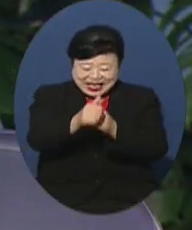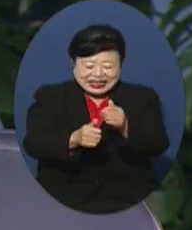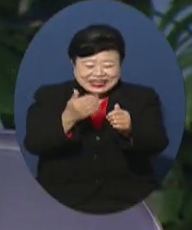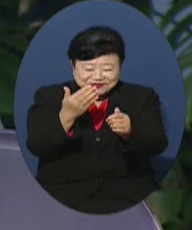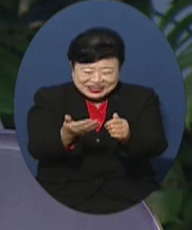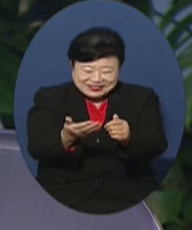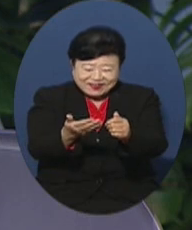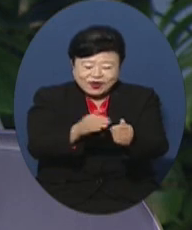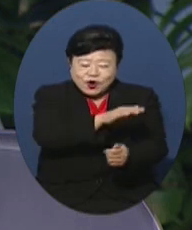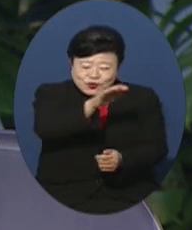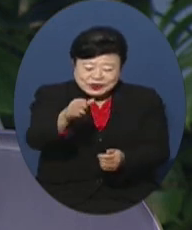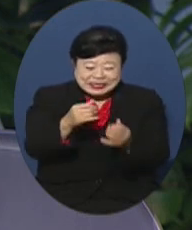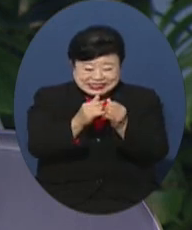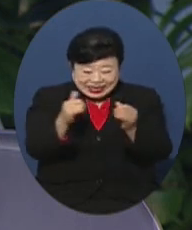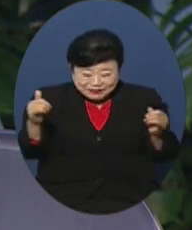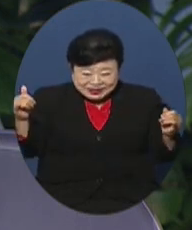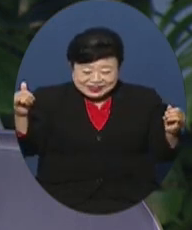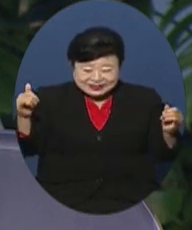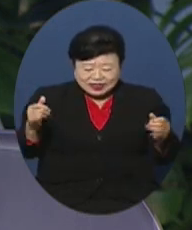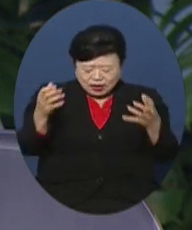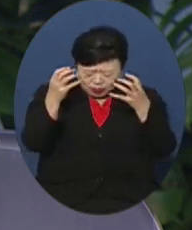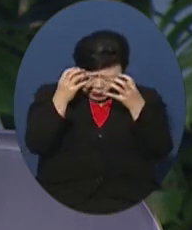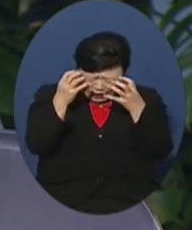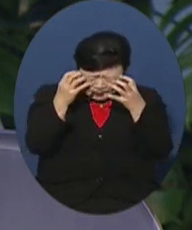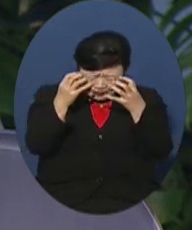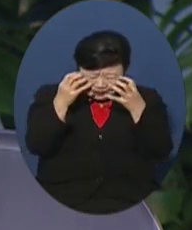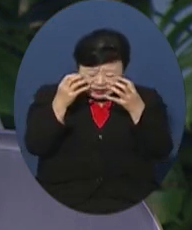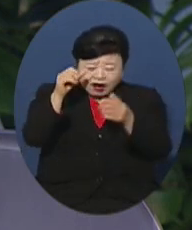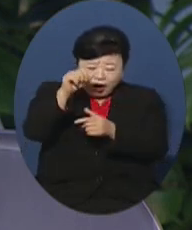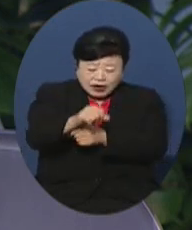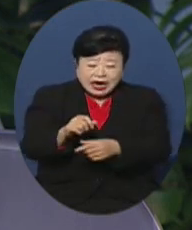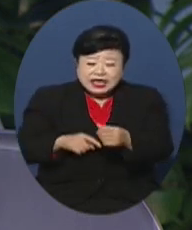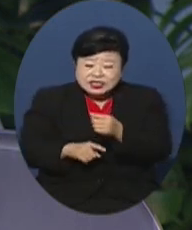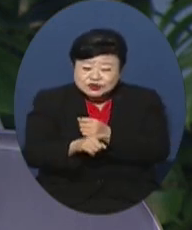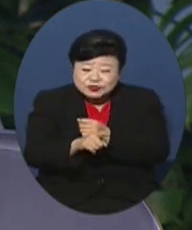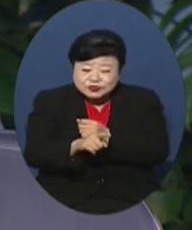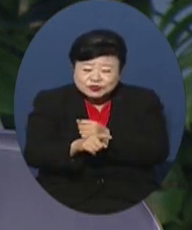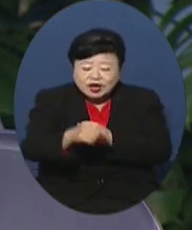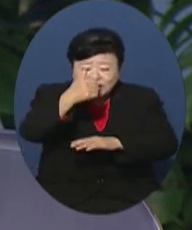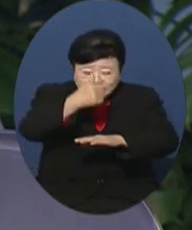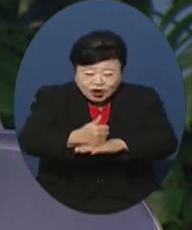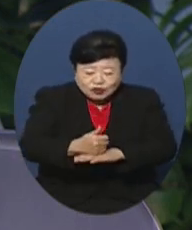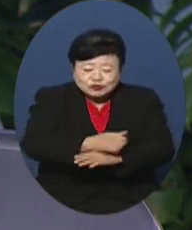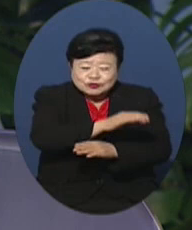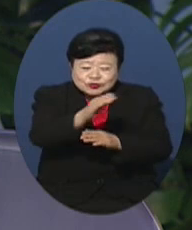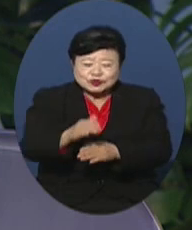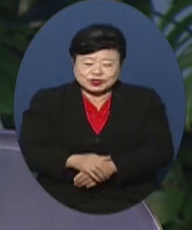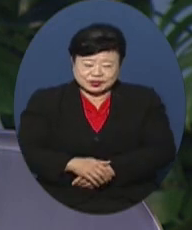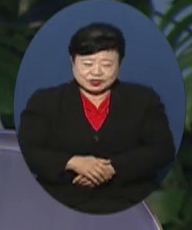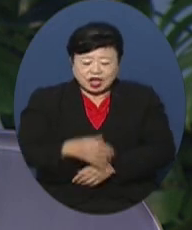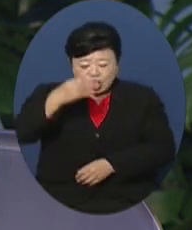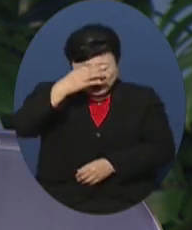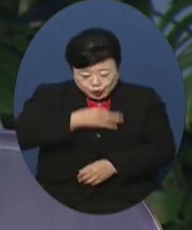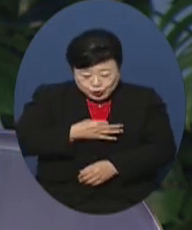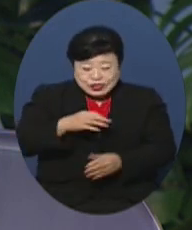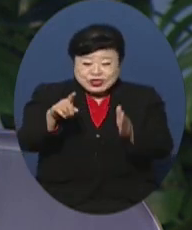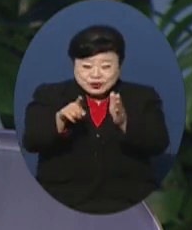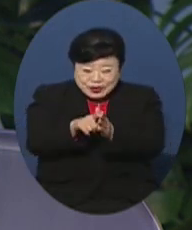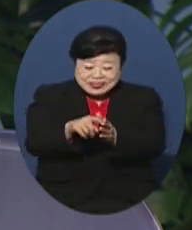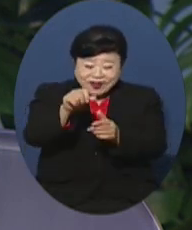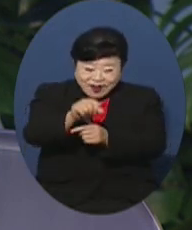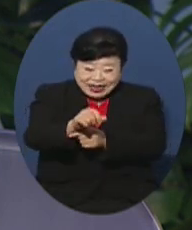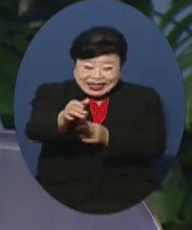하나님께서 우리 인생에 고난을 허락하는 것은 결국 우리의 유익을 위한 것입니다.